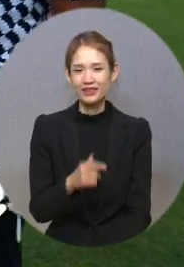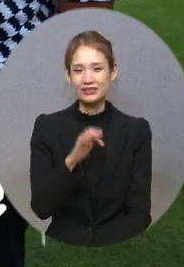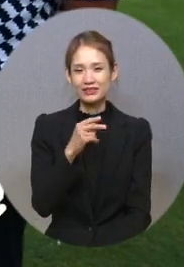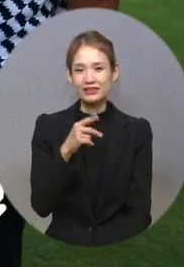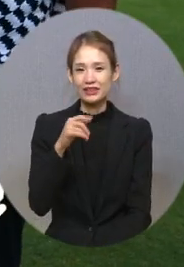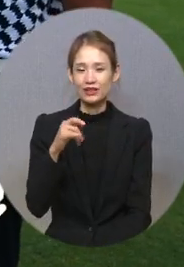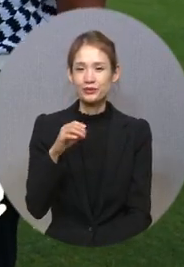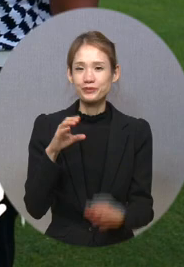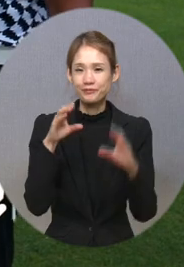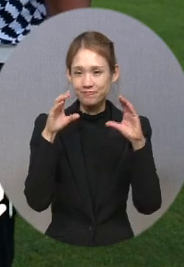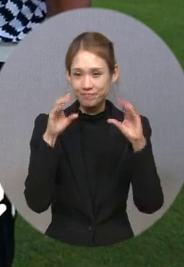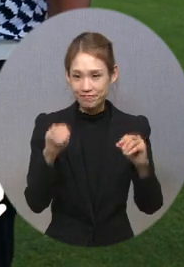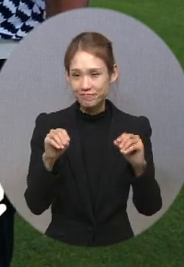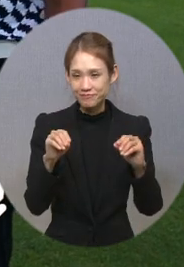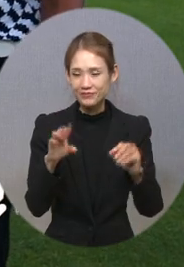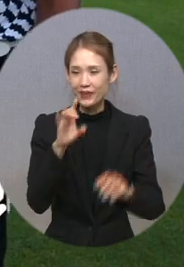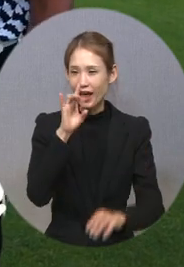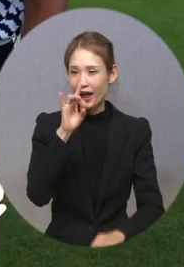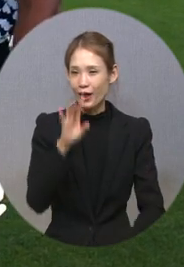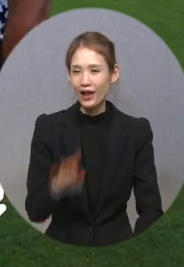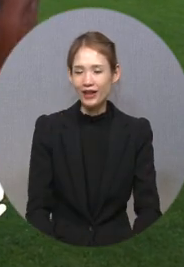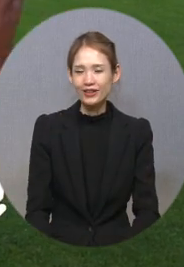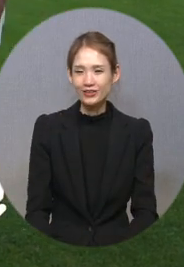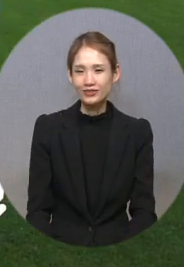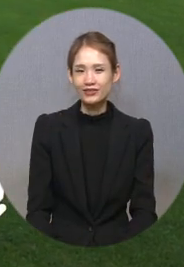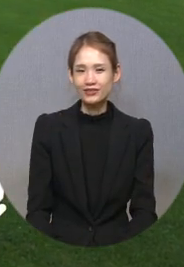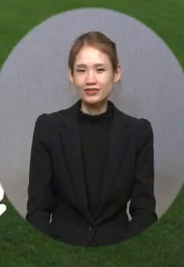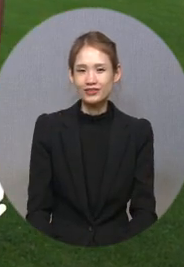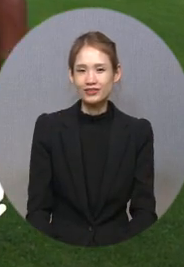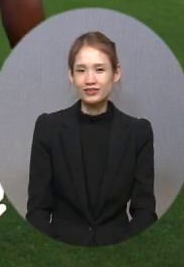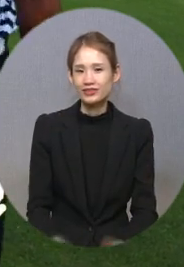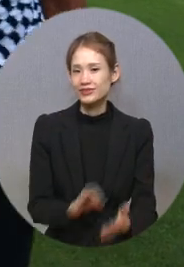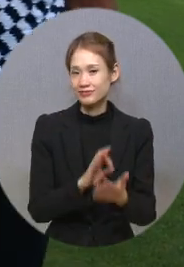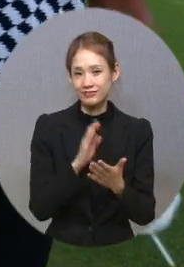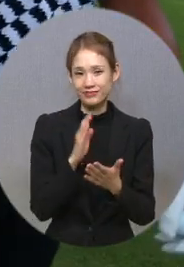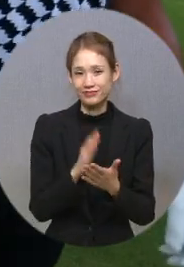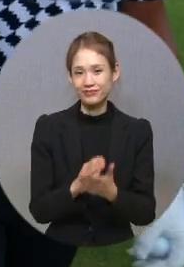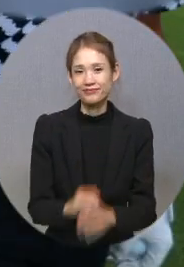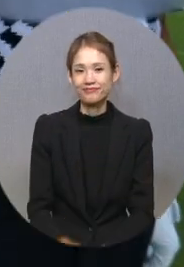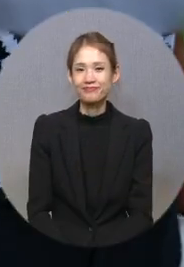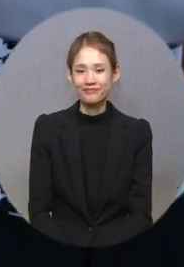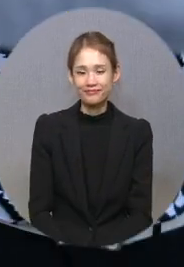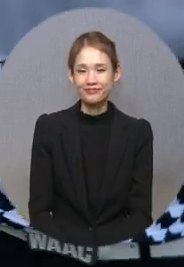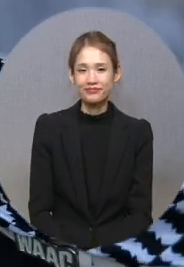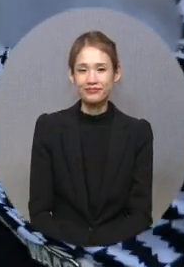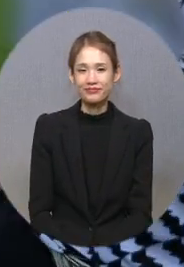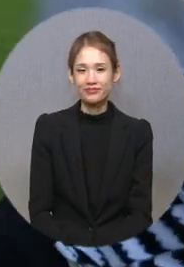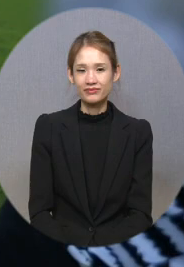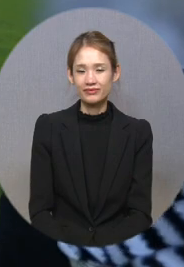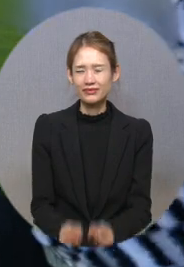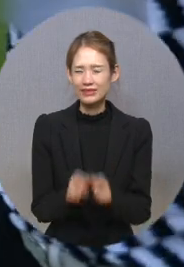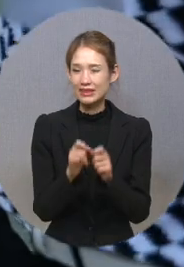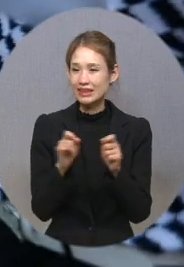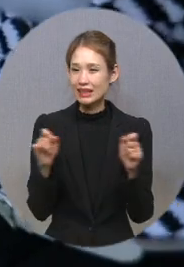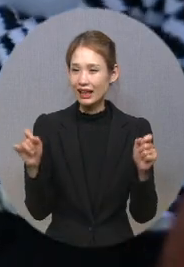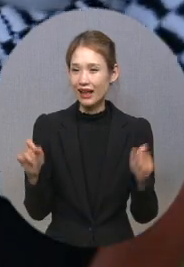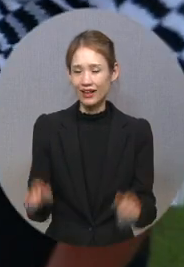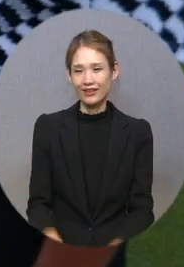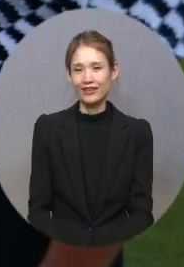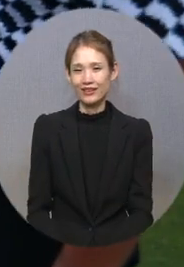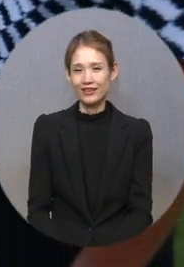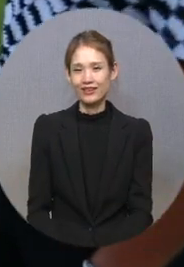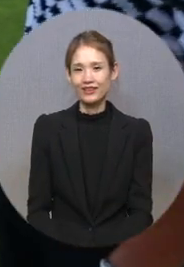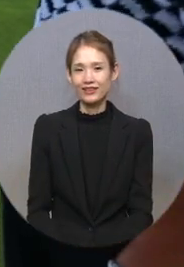드라이버를 그만 오라. 아 드라이버를 그만 오라. 그럼 오케이. 우동 티샷 하면 되지. 길잖아. 와 대박.